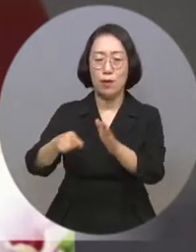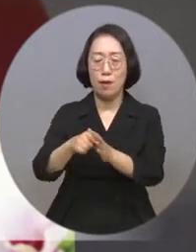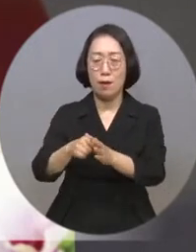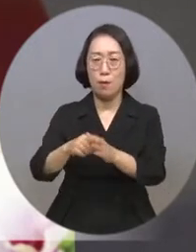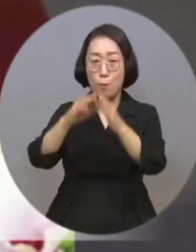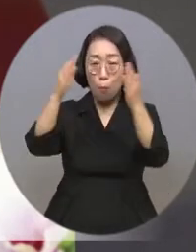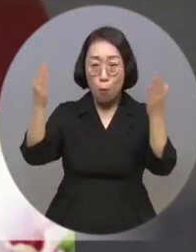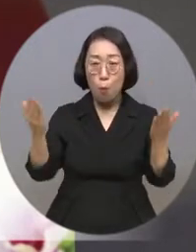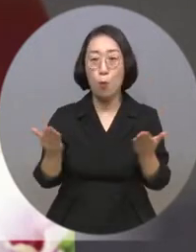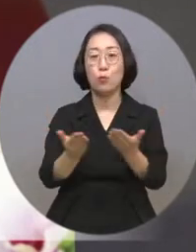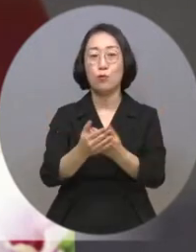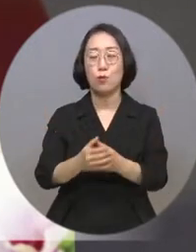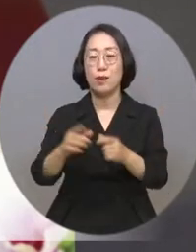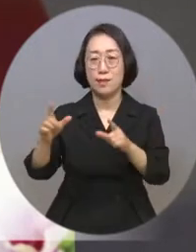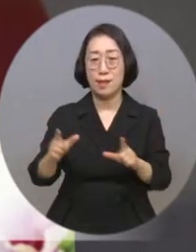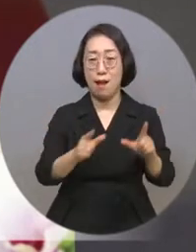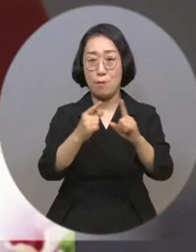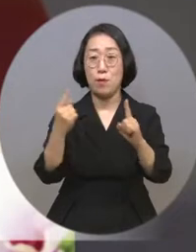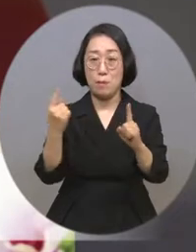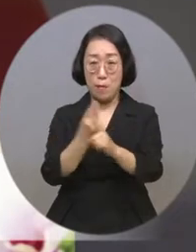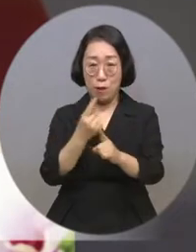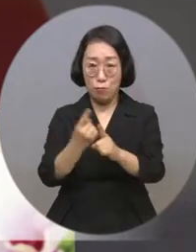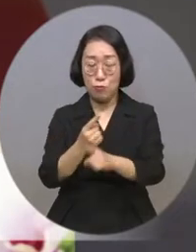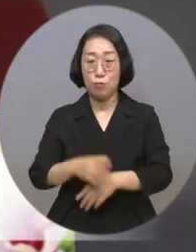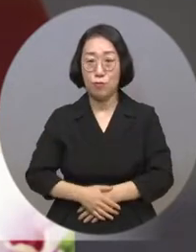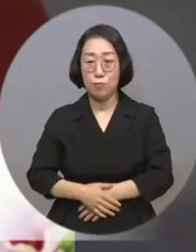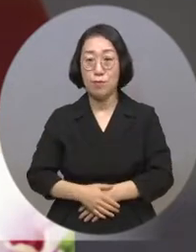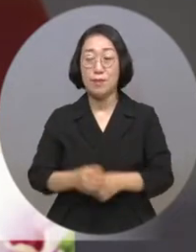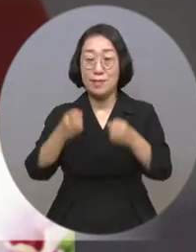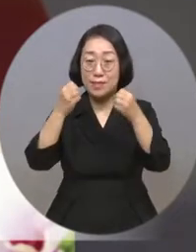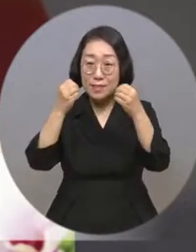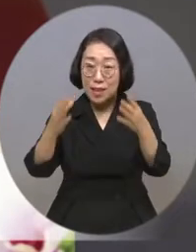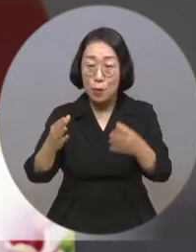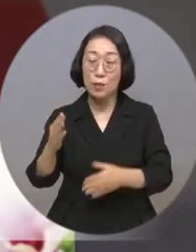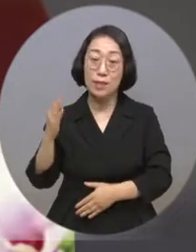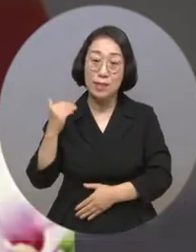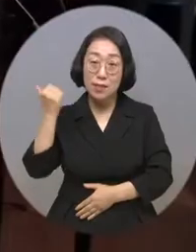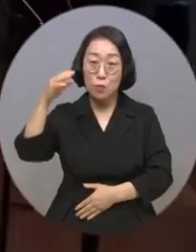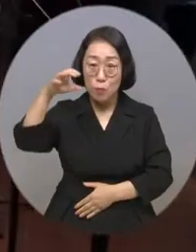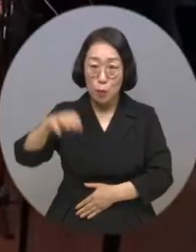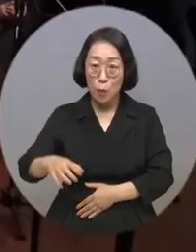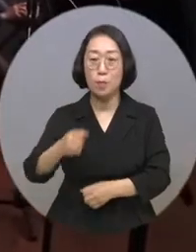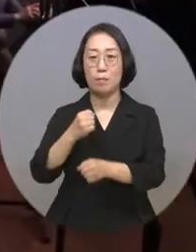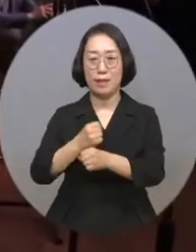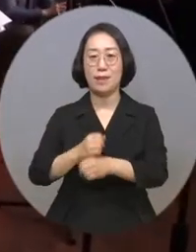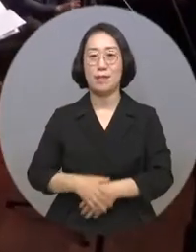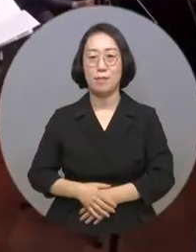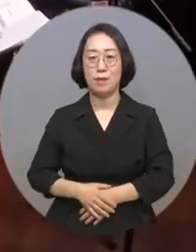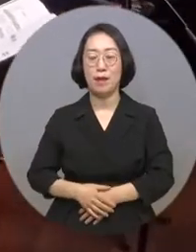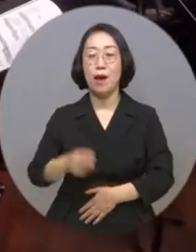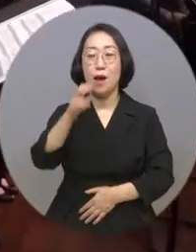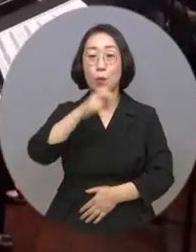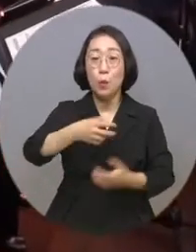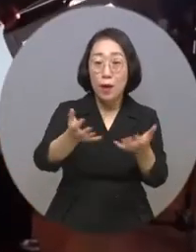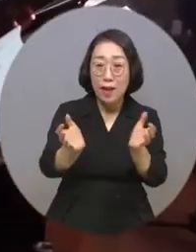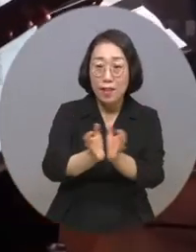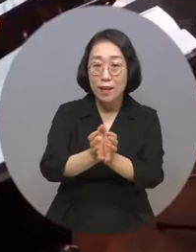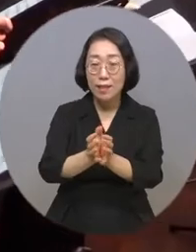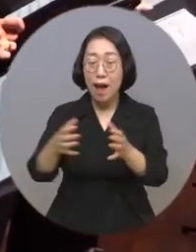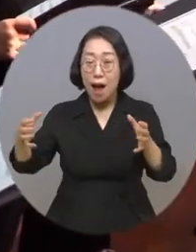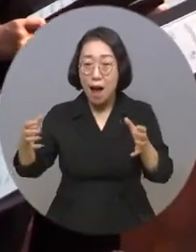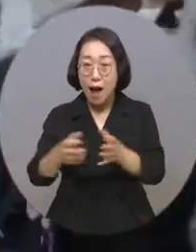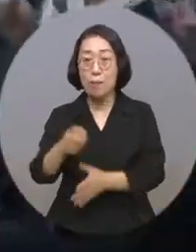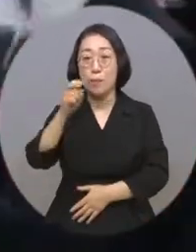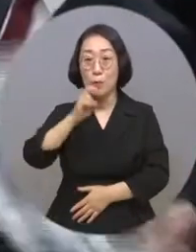우리 모두의 삶을 바꾸는 도시 의정부를 만들겠습니다. 시립 합창단과 시민이